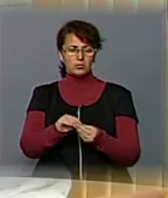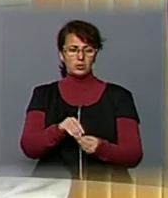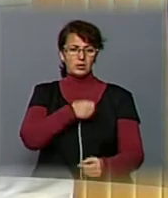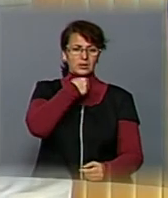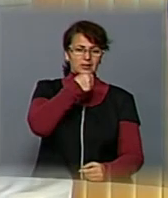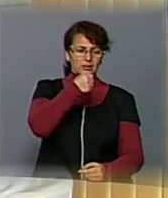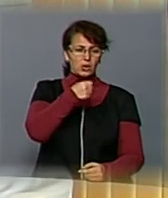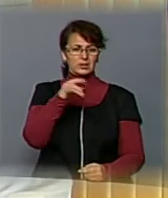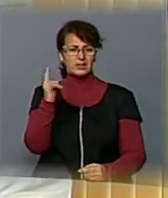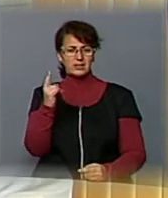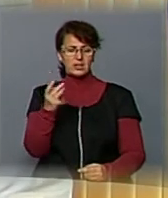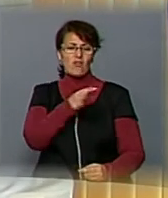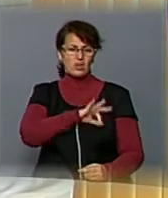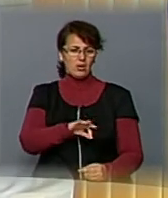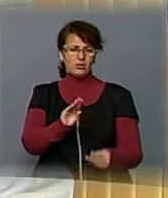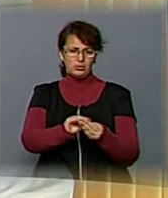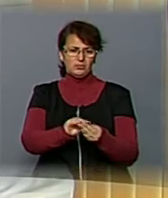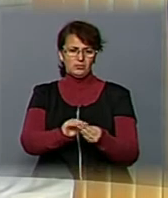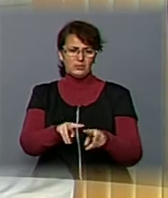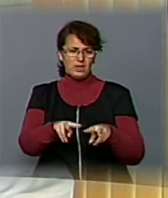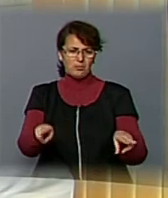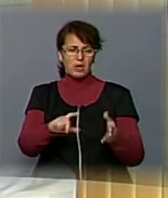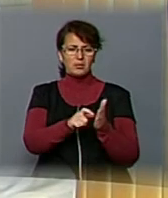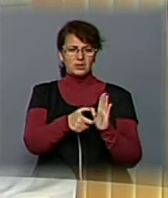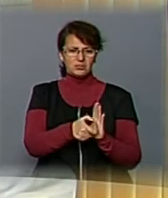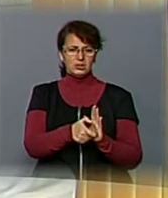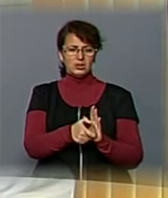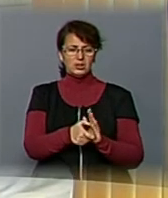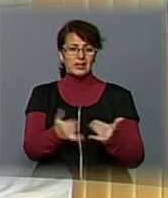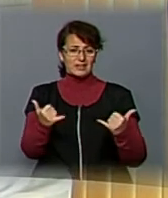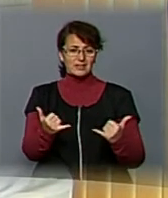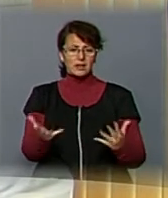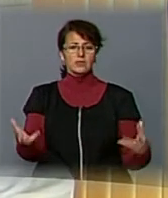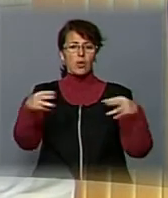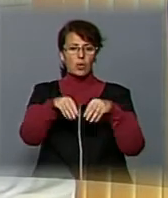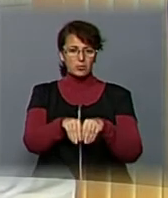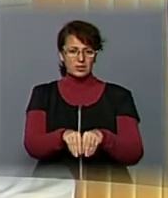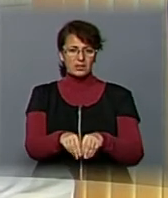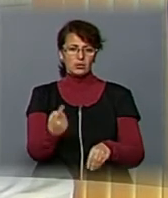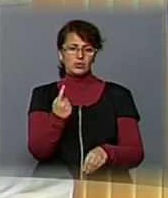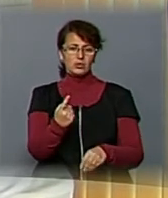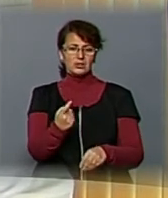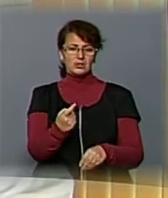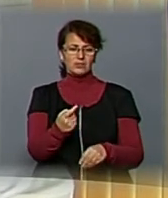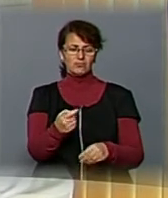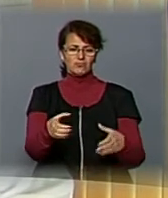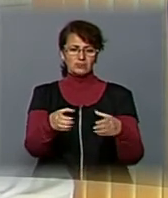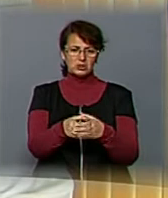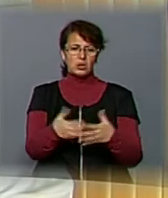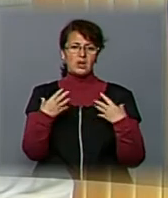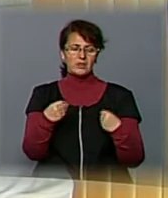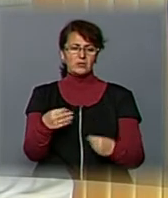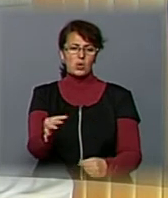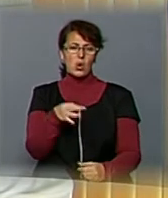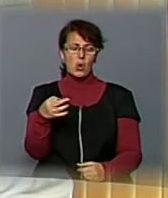якби використовують одні й ті ж самі приміщення. І зараз вони об'єднуються в один структурний підрозділ Львівської